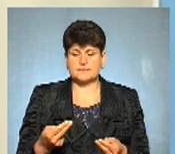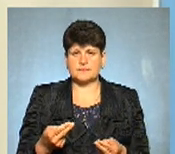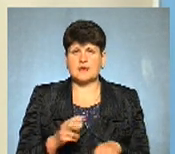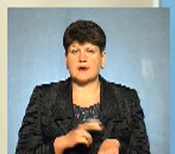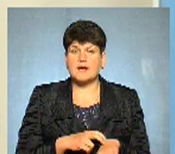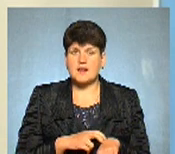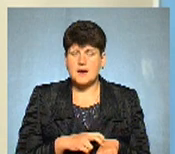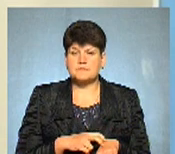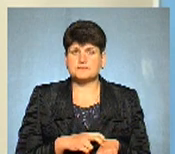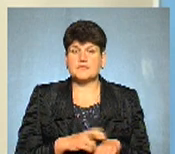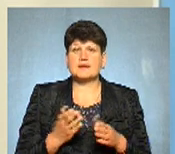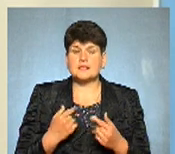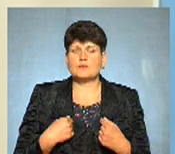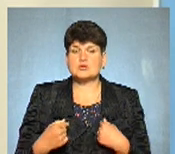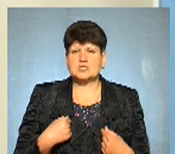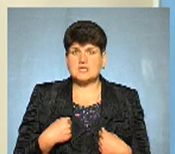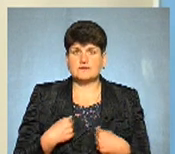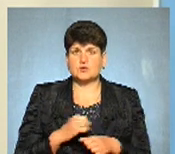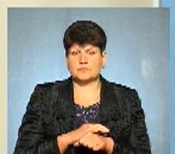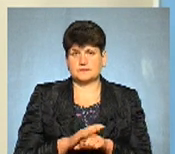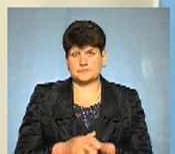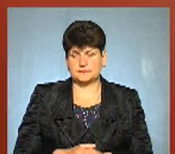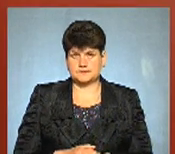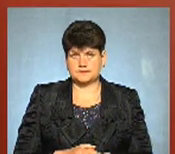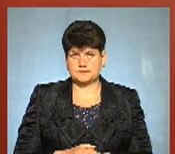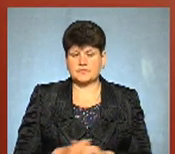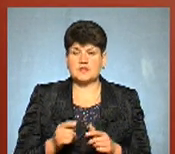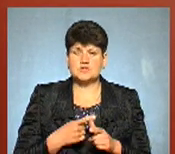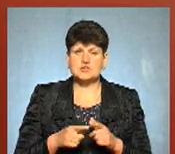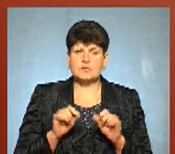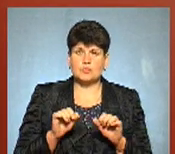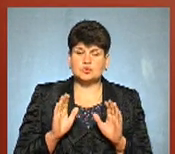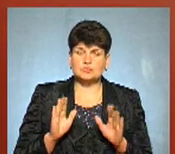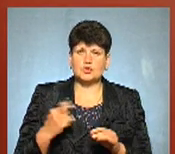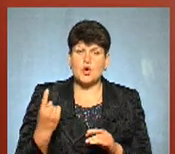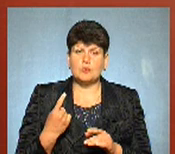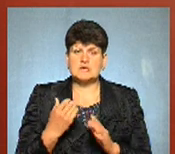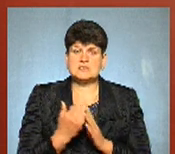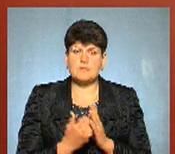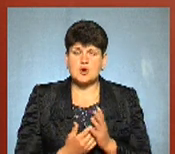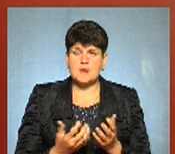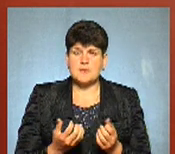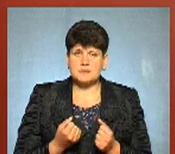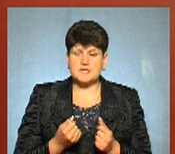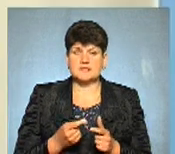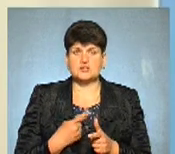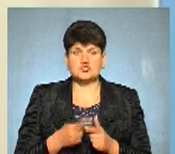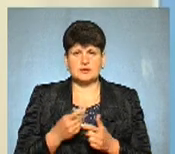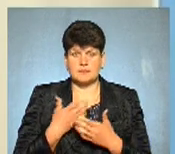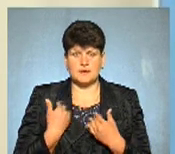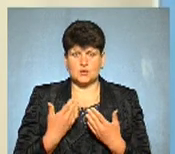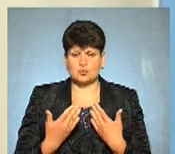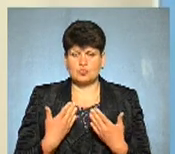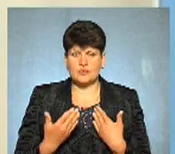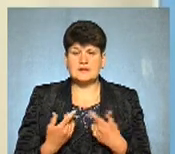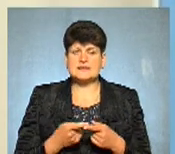лікарям, які постраждали від COVID-19. Чи може бути обласна програма така прийнята? Чи не йдеться зараз розмови такої? Це тільки